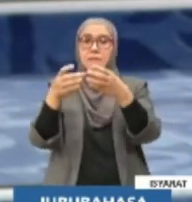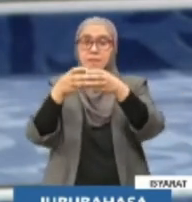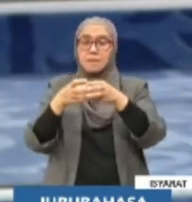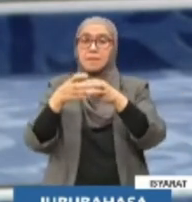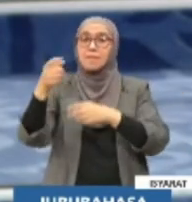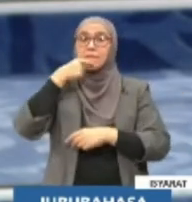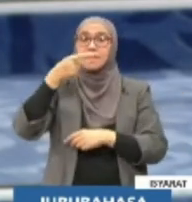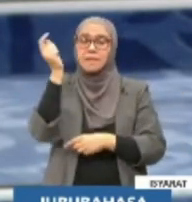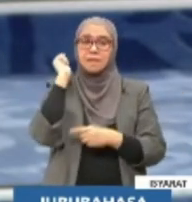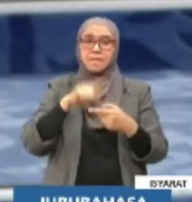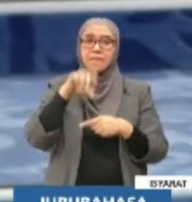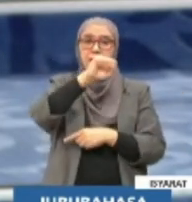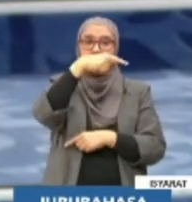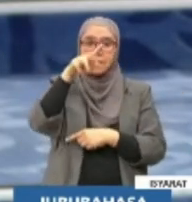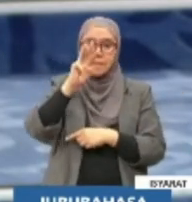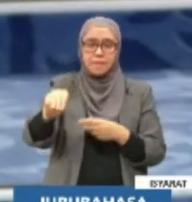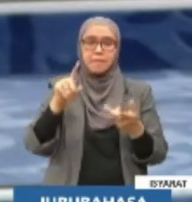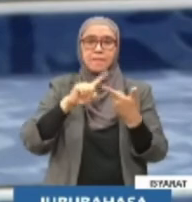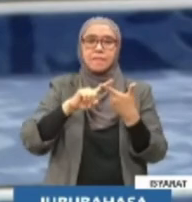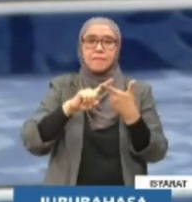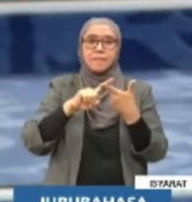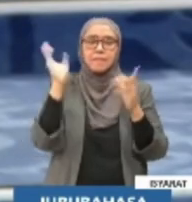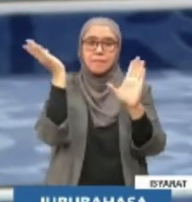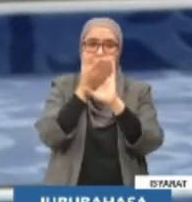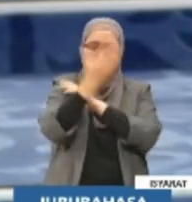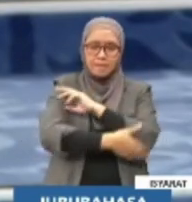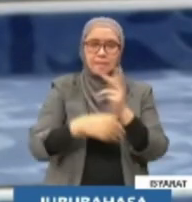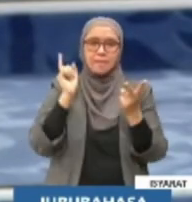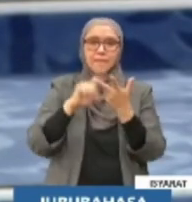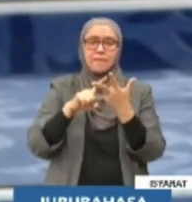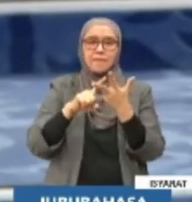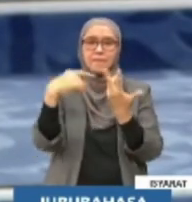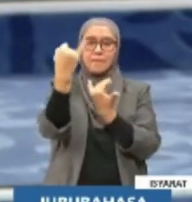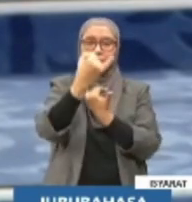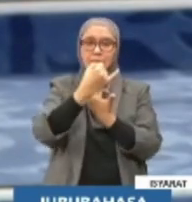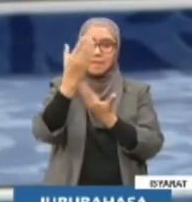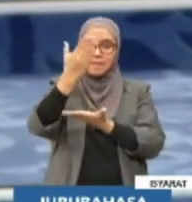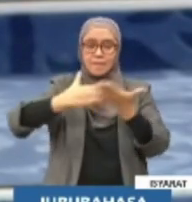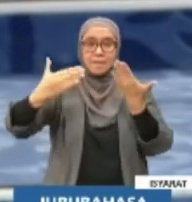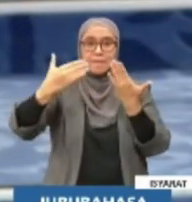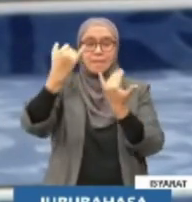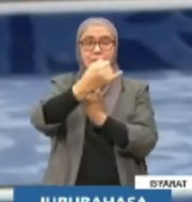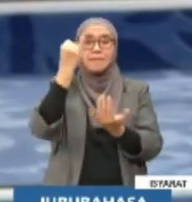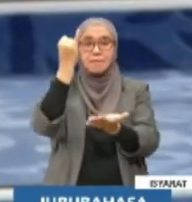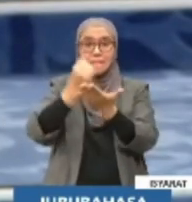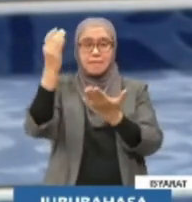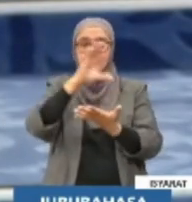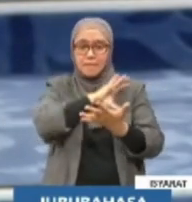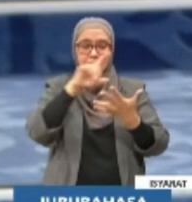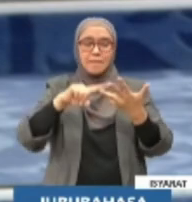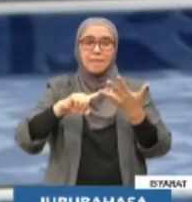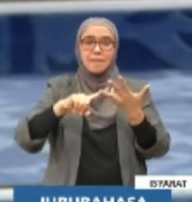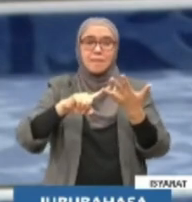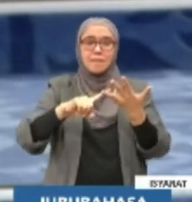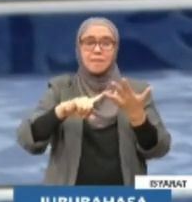sblm pengin negara kemaco krim kulit cepat men dan PHP lain untuk memberi